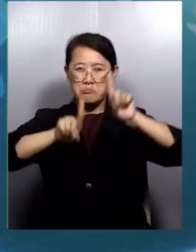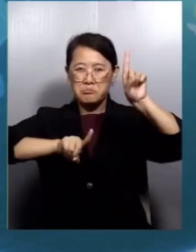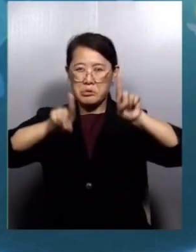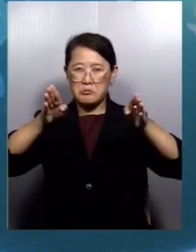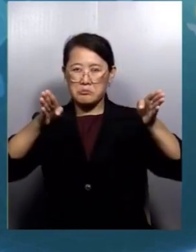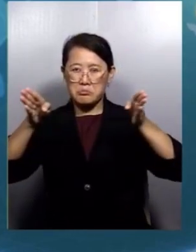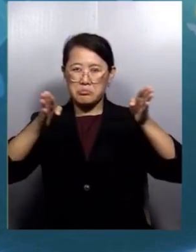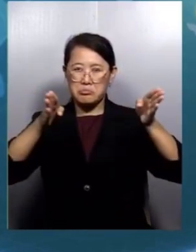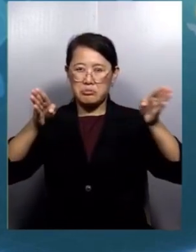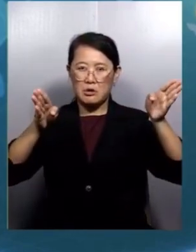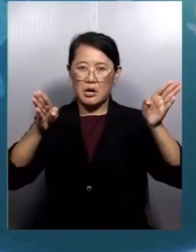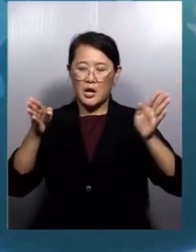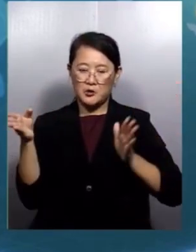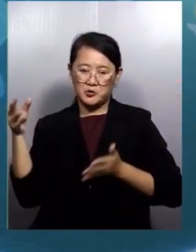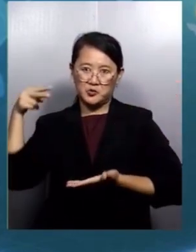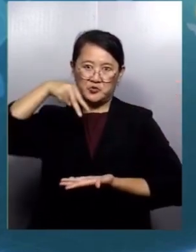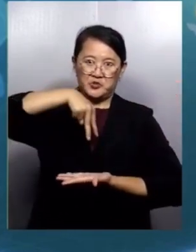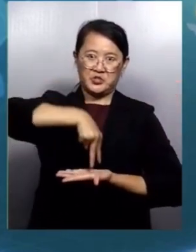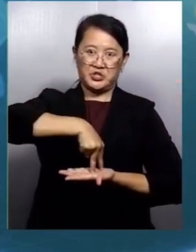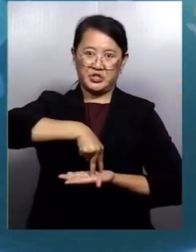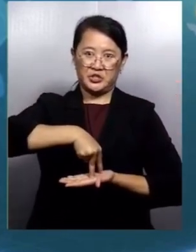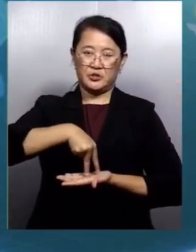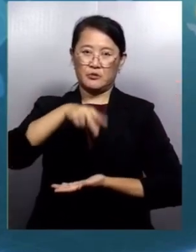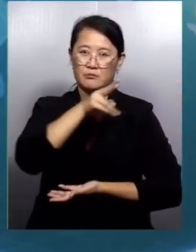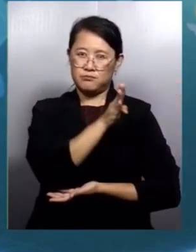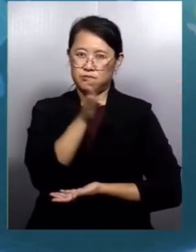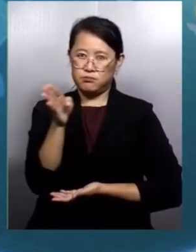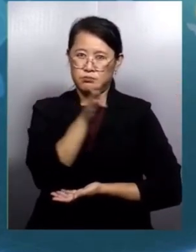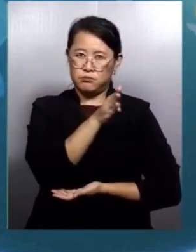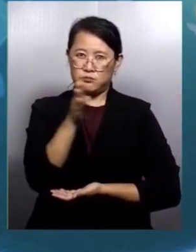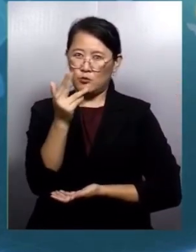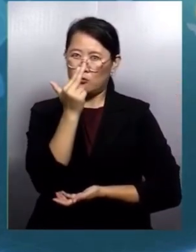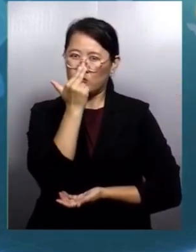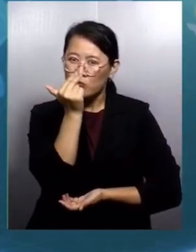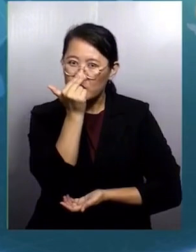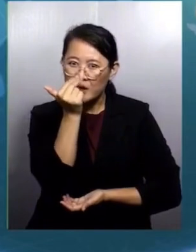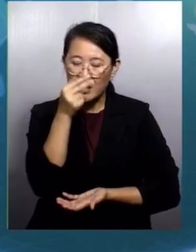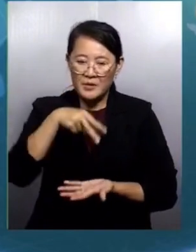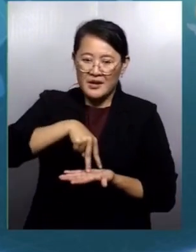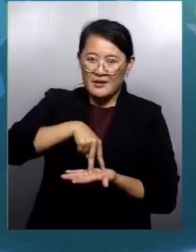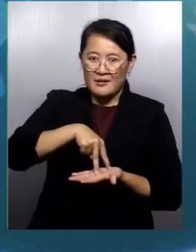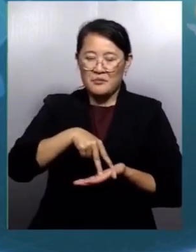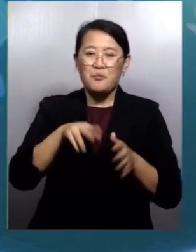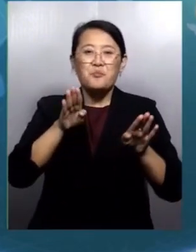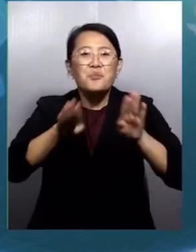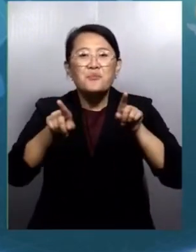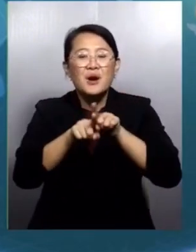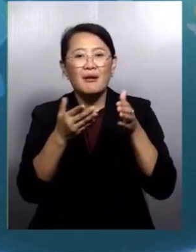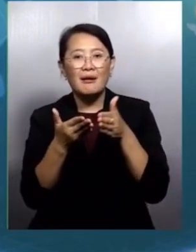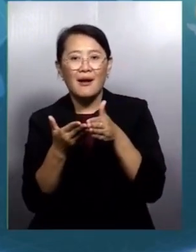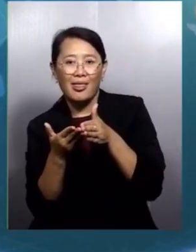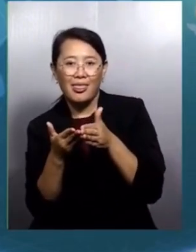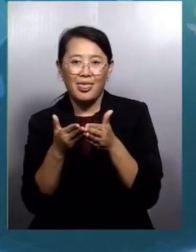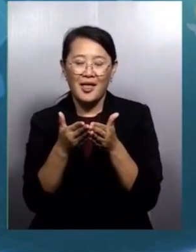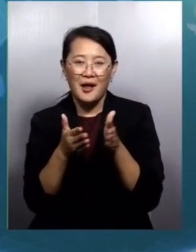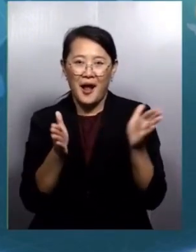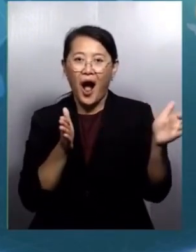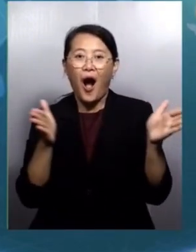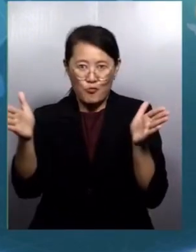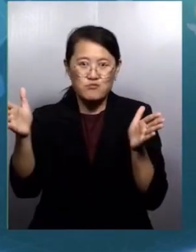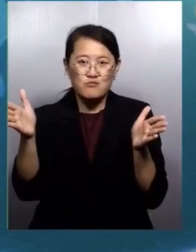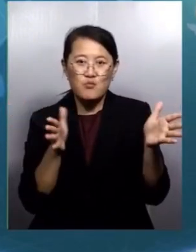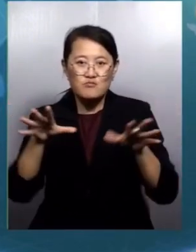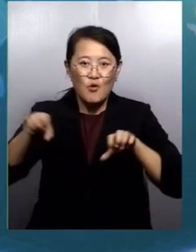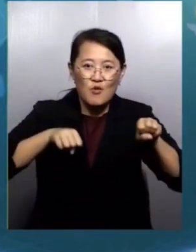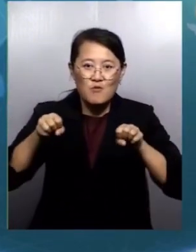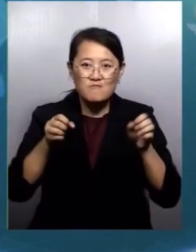เหมาะสมที่สุดเราต้อง hedge ต้องยอมรับว่าต้องอาจจะต้องยืนเหยียบเรือสองแคมจริงๆว่าแล้วเราจะ